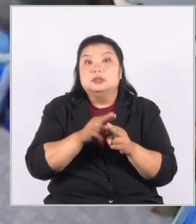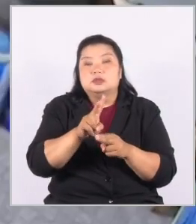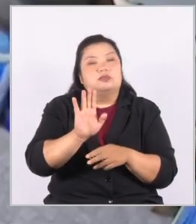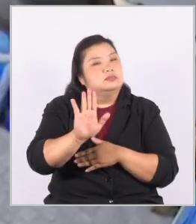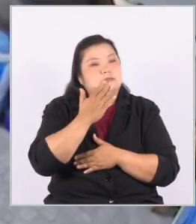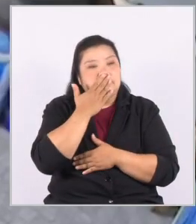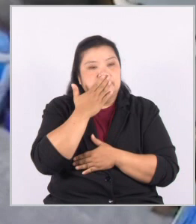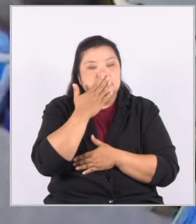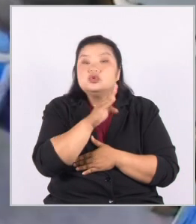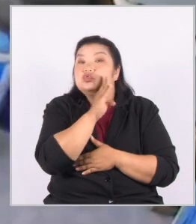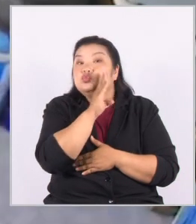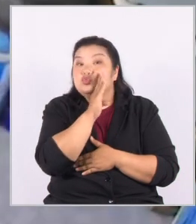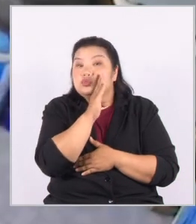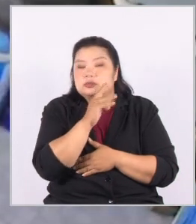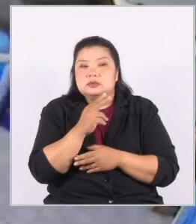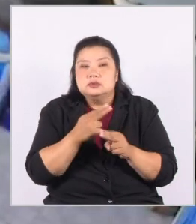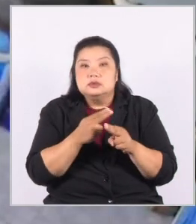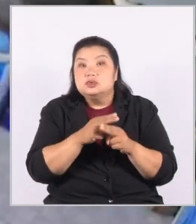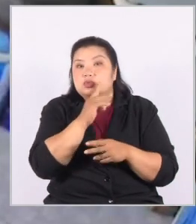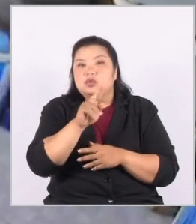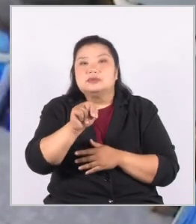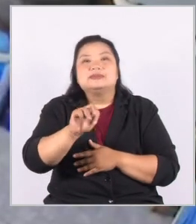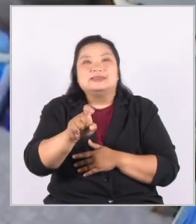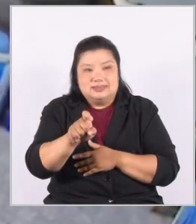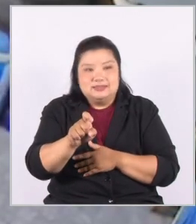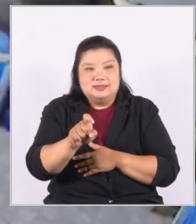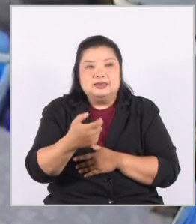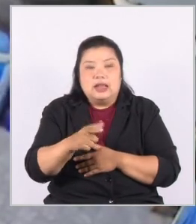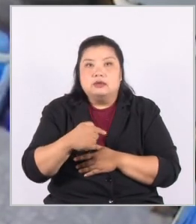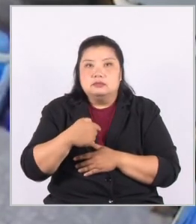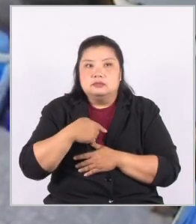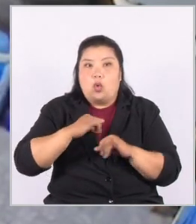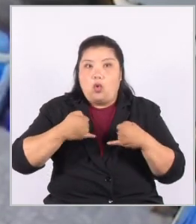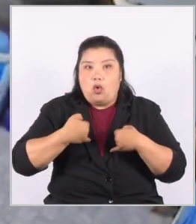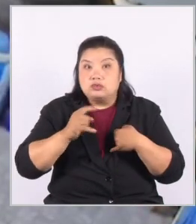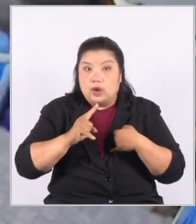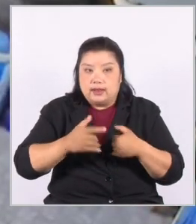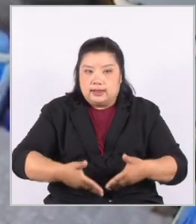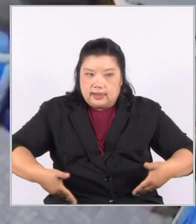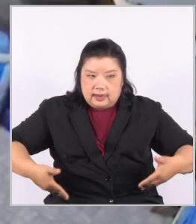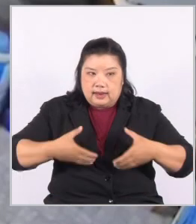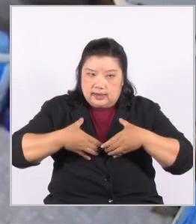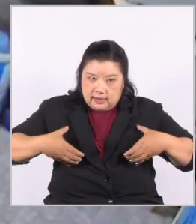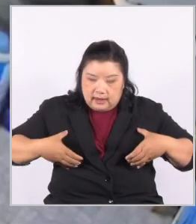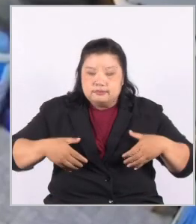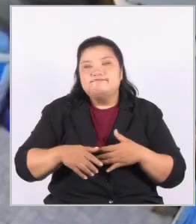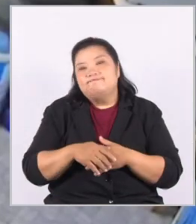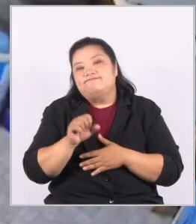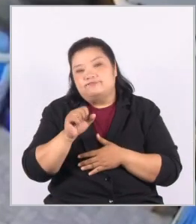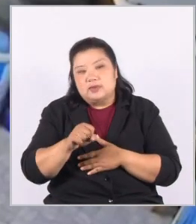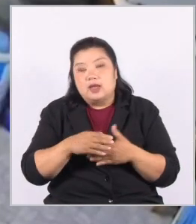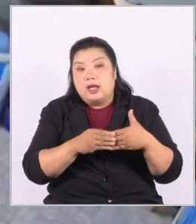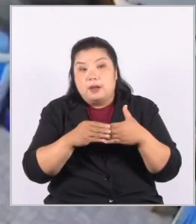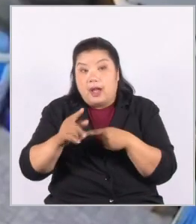แล้วกันนะคะเป็นเจ้าของบ้านนะคะแล้วก็เป็นเจ้าของชุดชั้นในนะคะเธอก็พาผู้สื่อข่าวไปดูรอยรองเท้